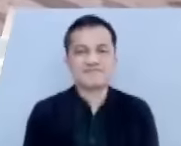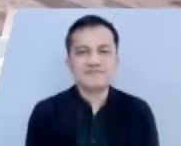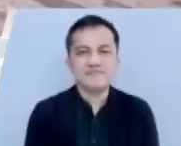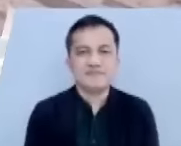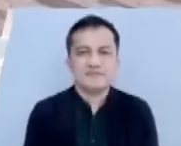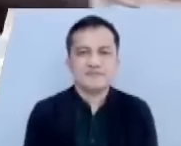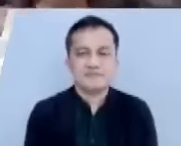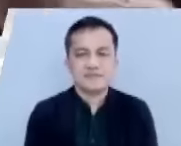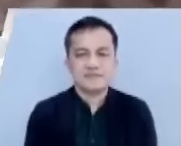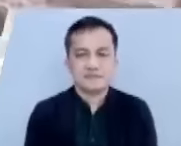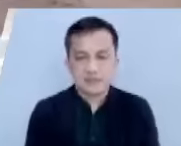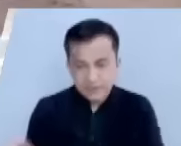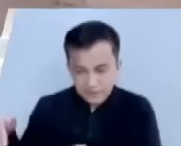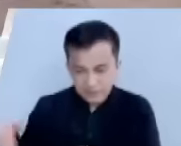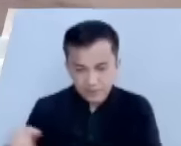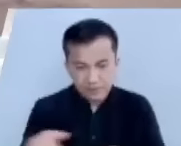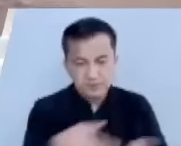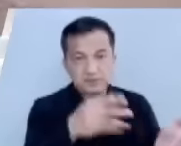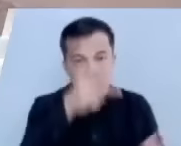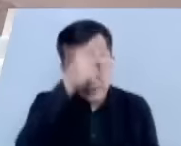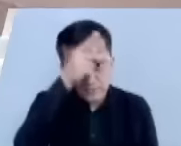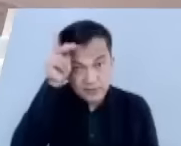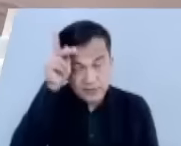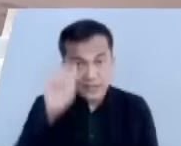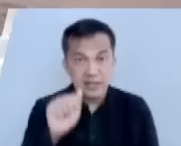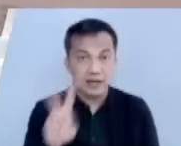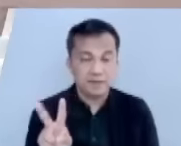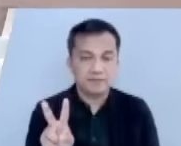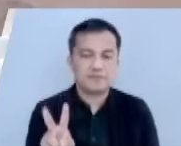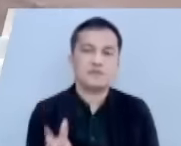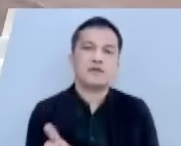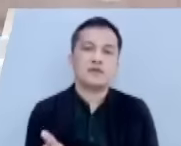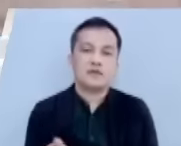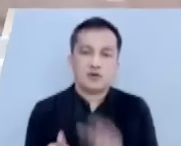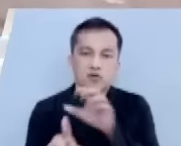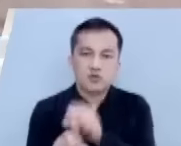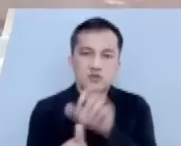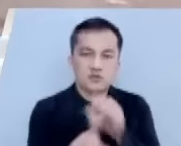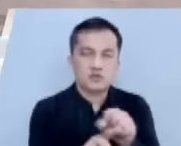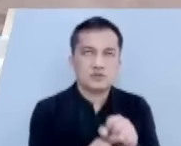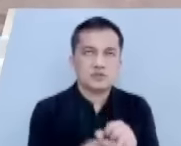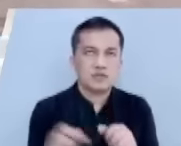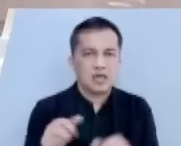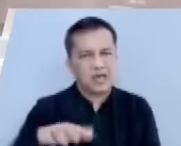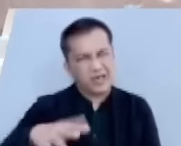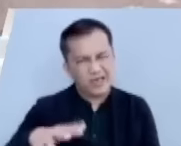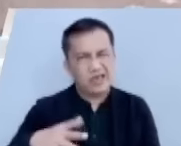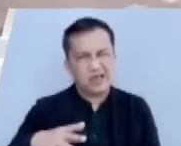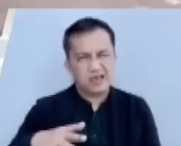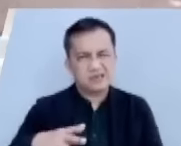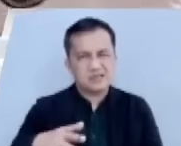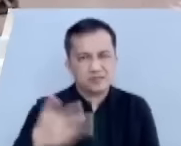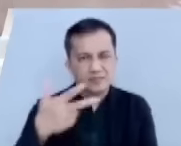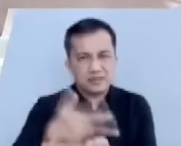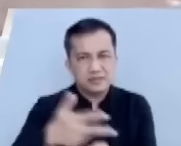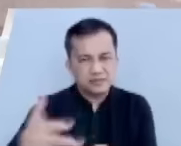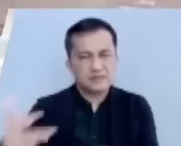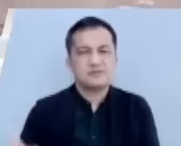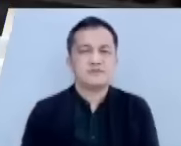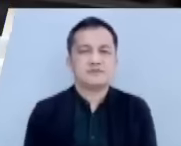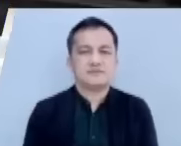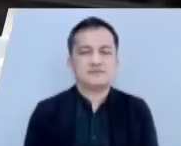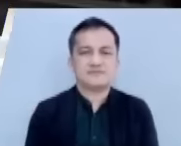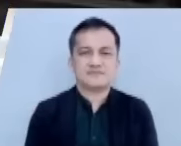kahabaan pa rin ng Katipunan Avenue, huli rin ang iba pang alanganin ang pagkakaparada. Yung mga may